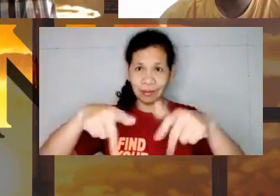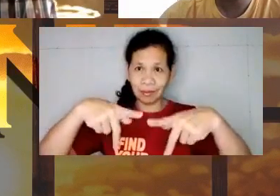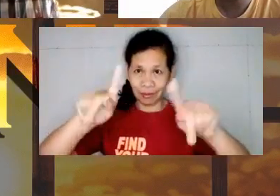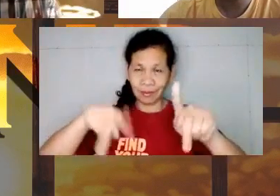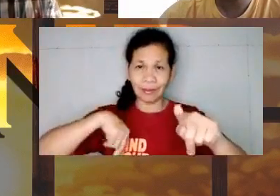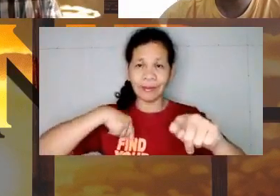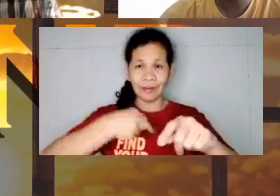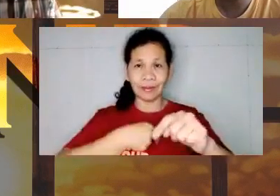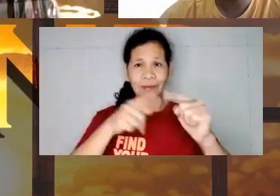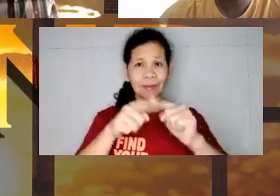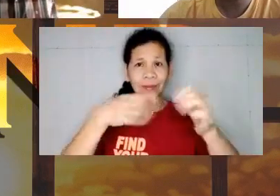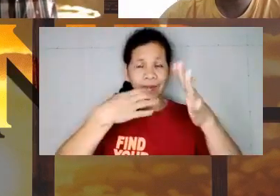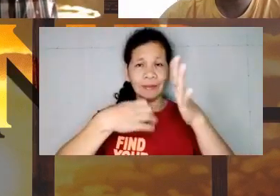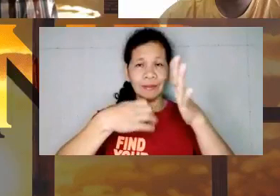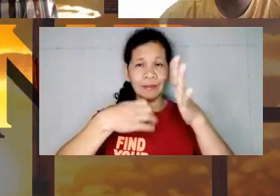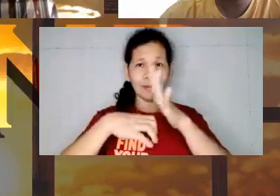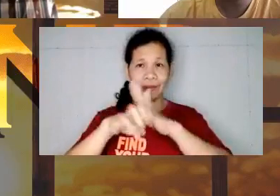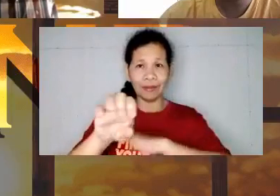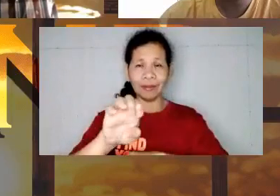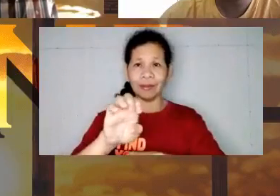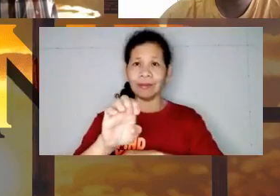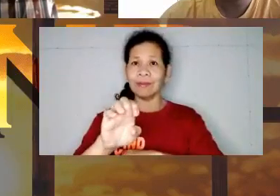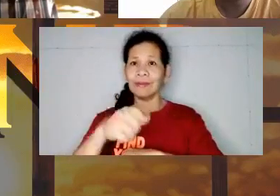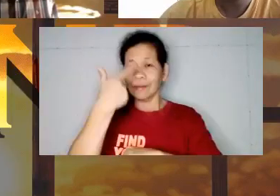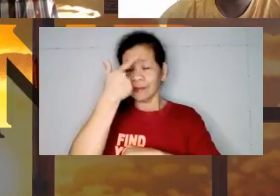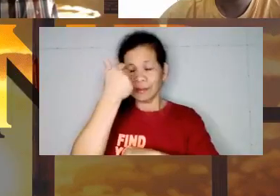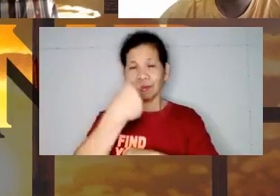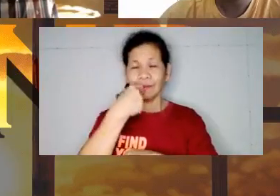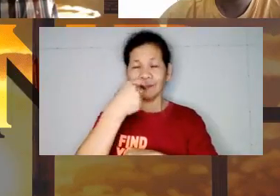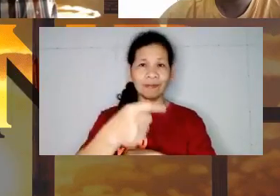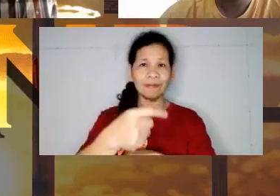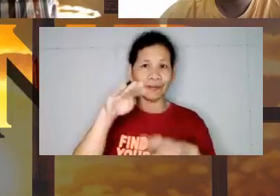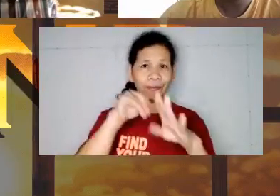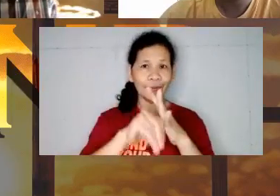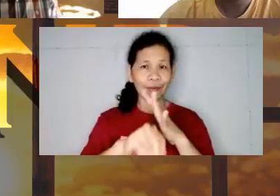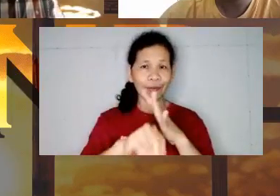pinainom nung ako'y nauuhaw. Ako'y isang dayuhan